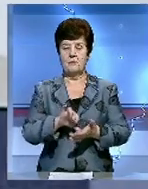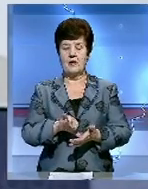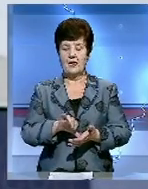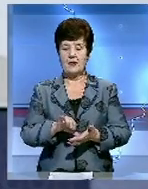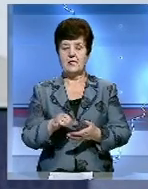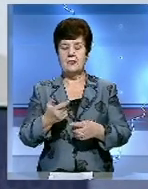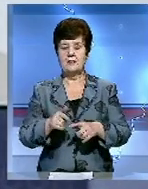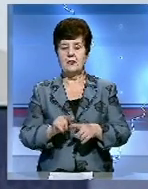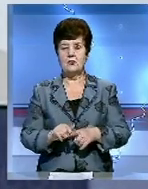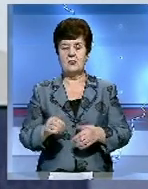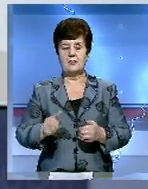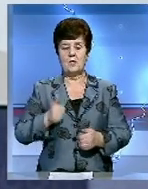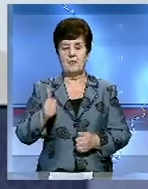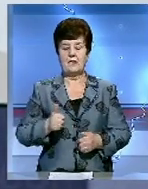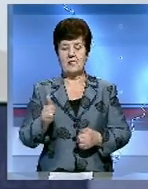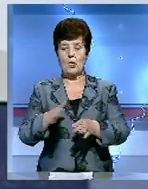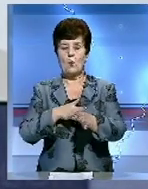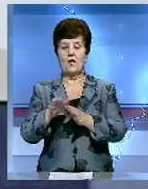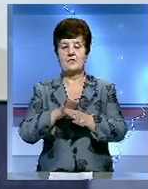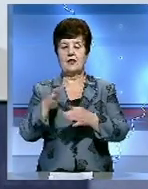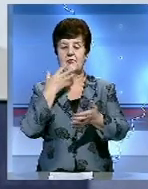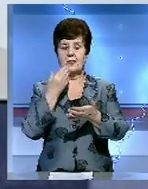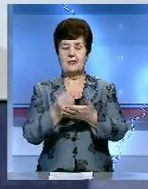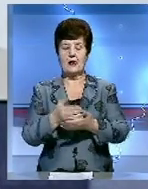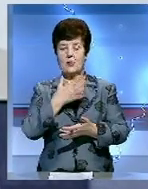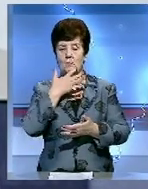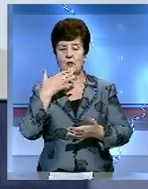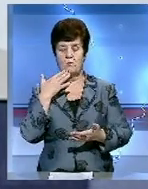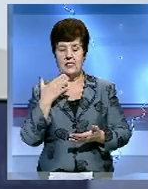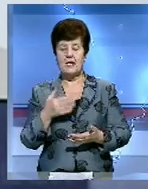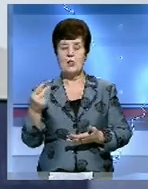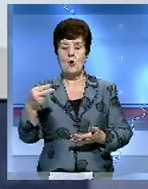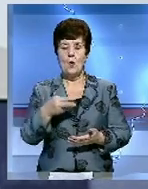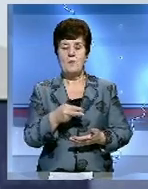să se mândrească cu realizările sale multiple. În 2050,